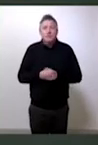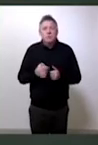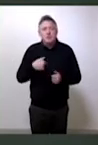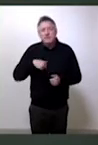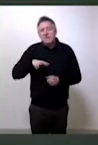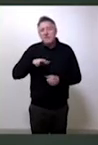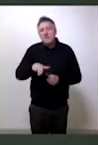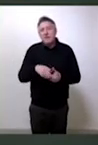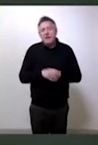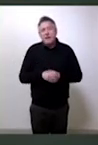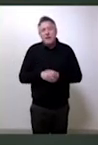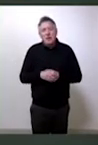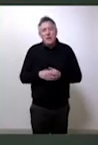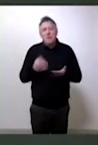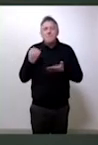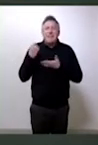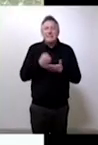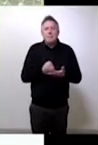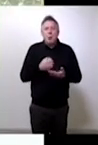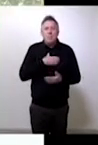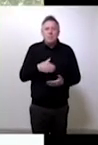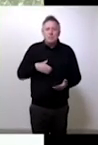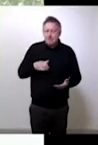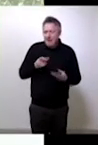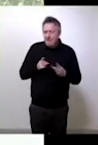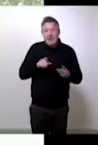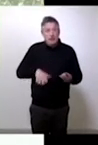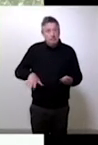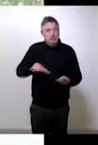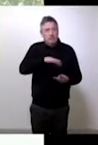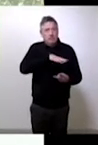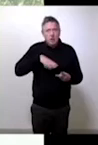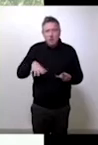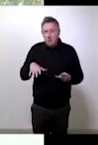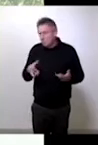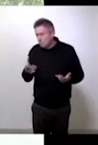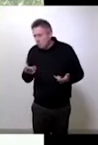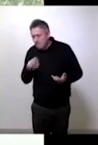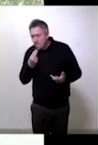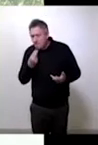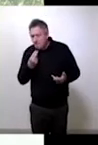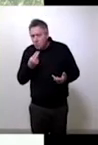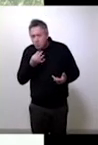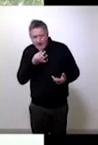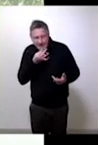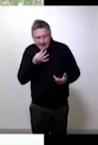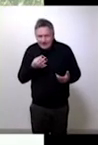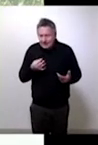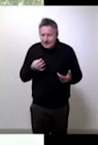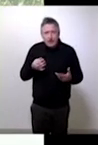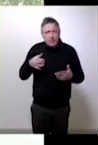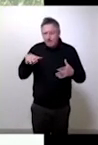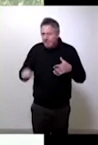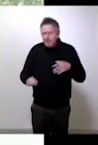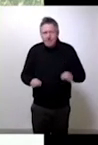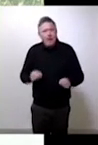mobiliser le patrimoine municipal pour effectivement sortir là aussi une offre en logement